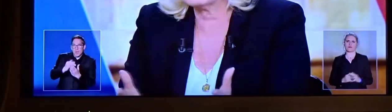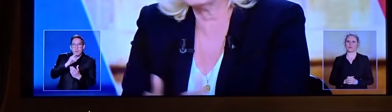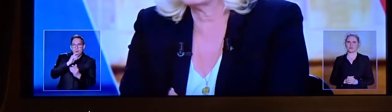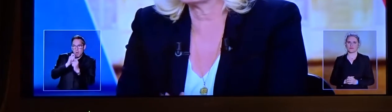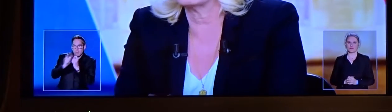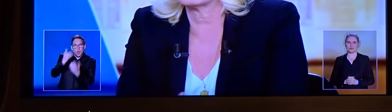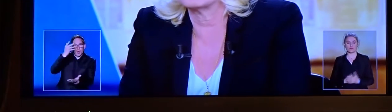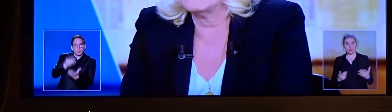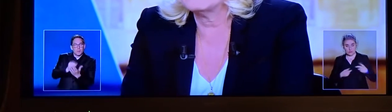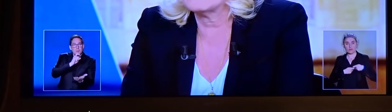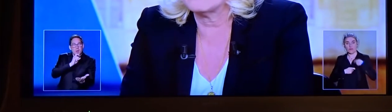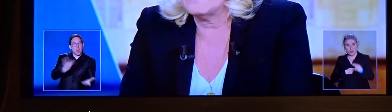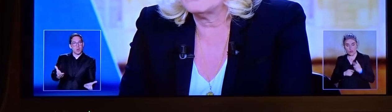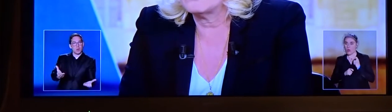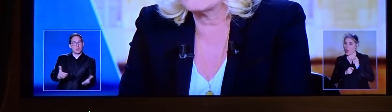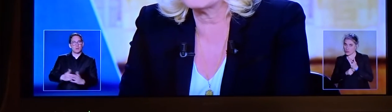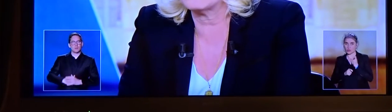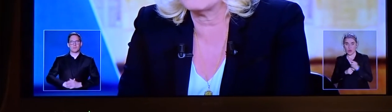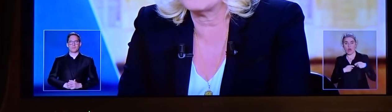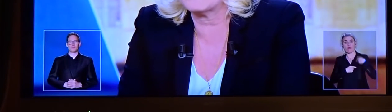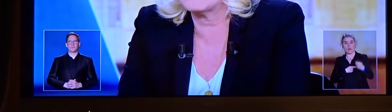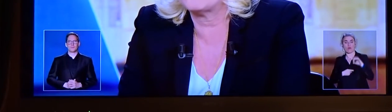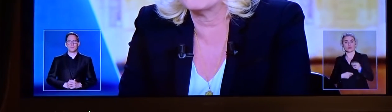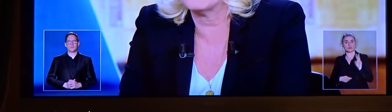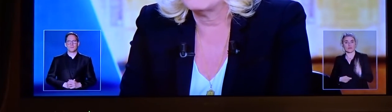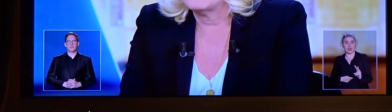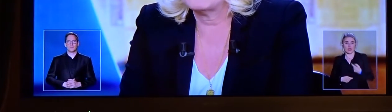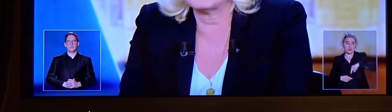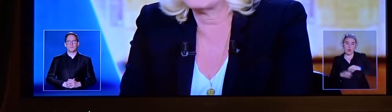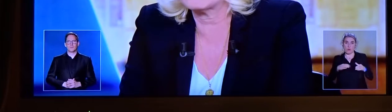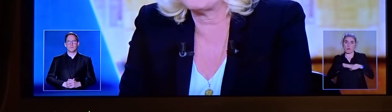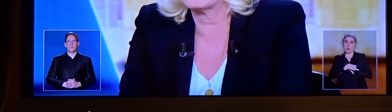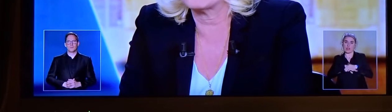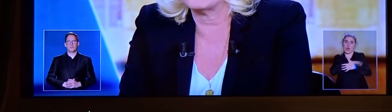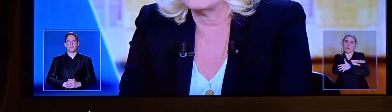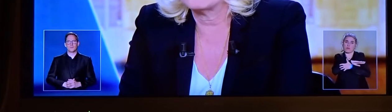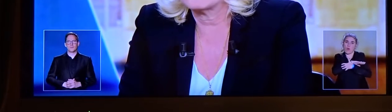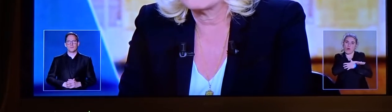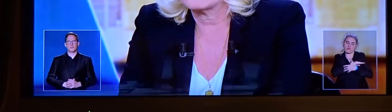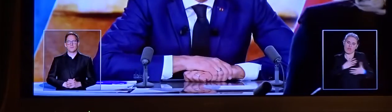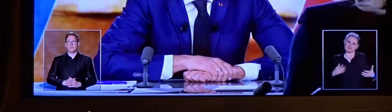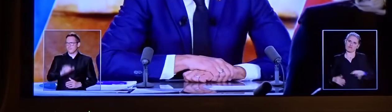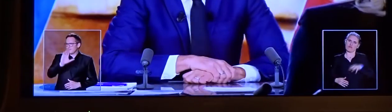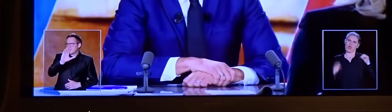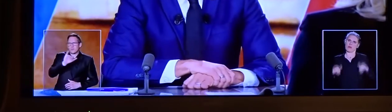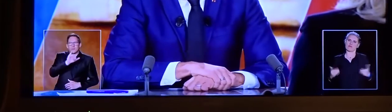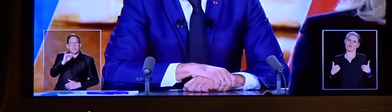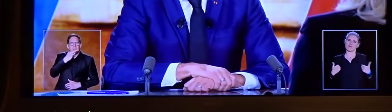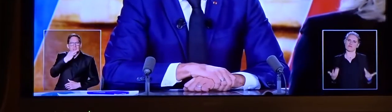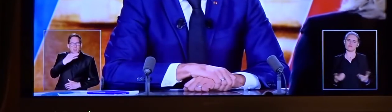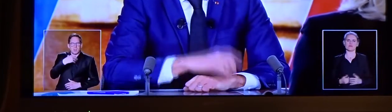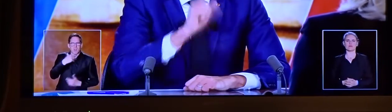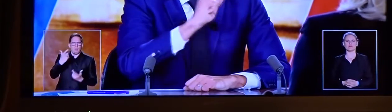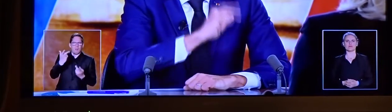prêt. C'est assez long, monsieur Macron, oui, c'est vrai. Nous sommes un parti pauvre, mais ce n'est pas déshonorant. Mais je n'ai jamais considéré que